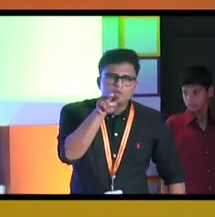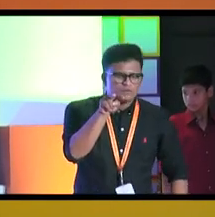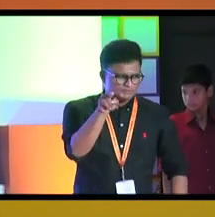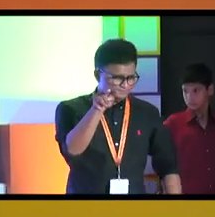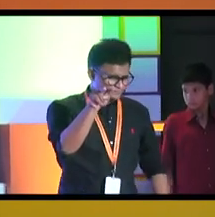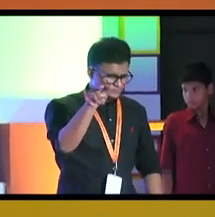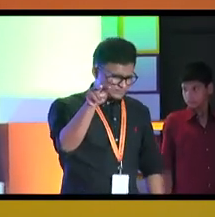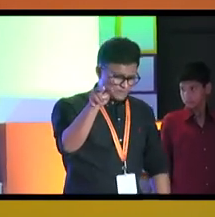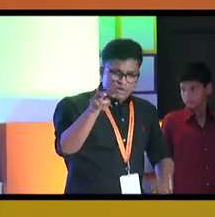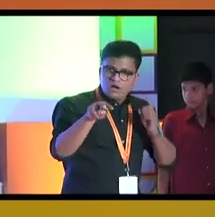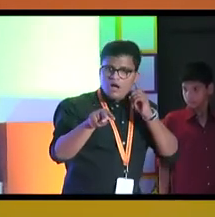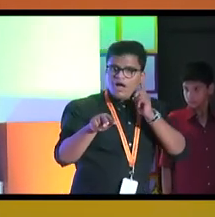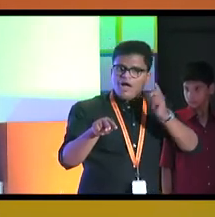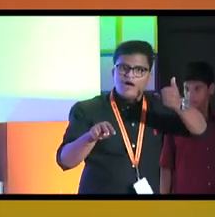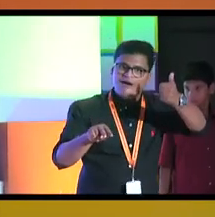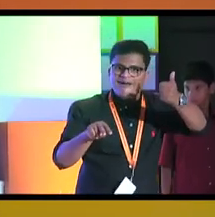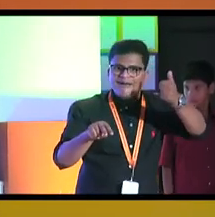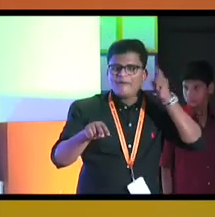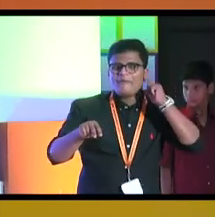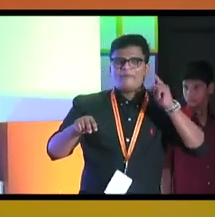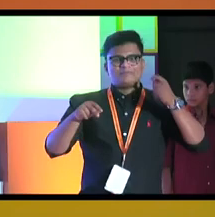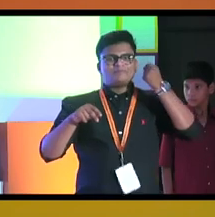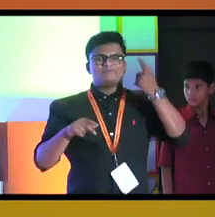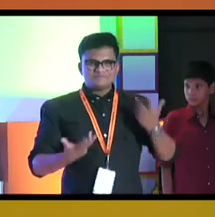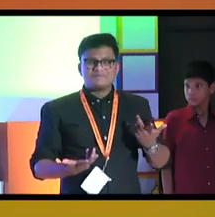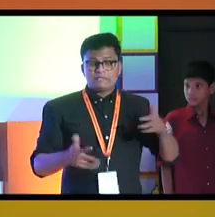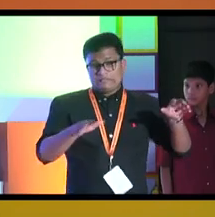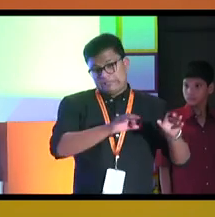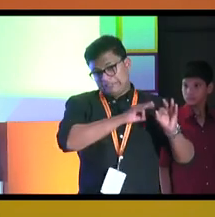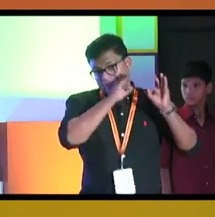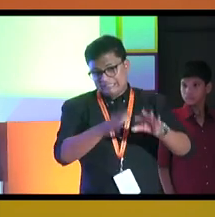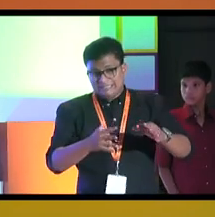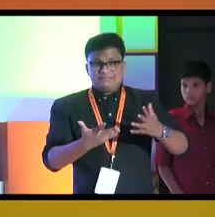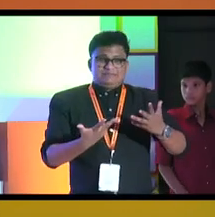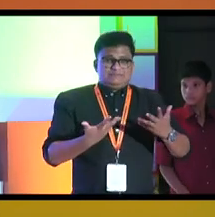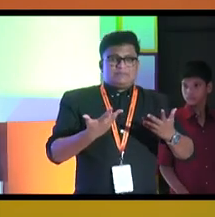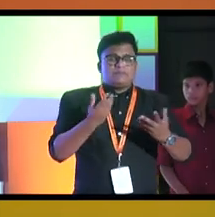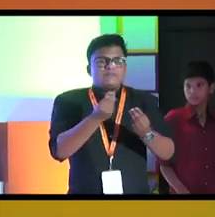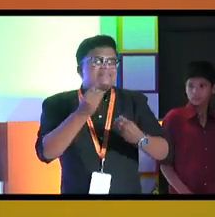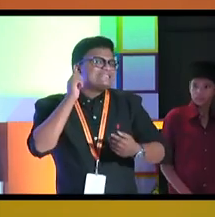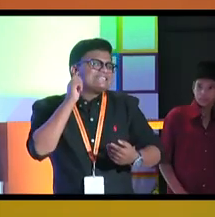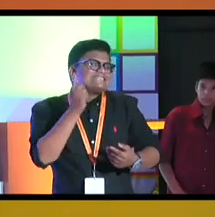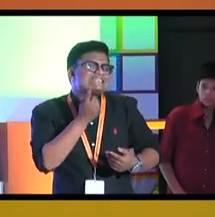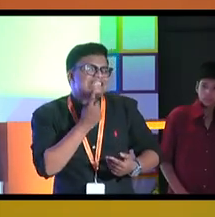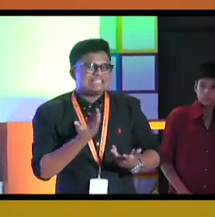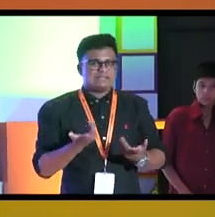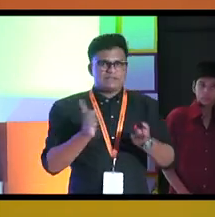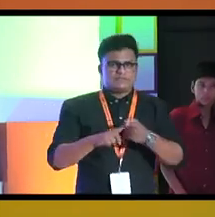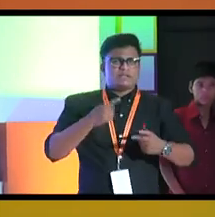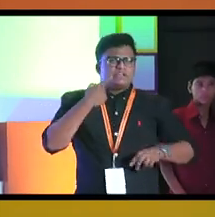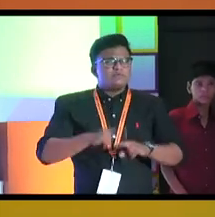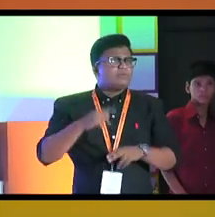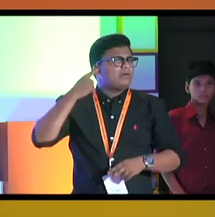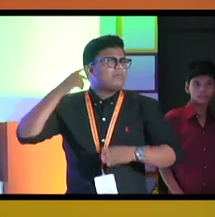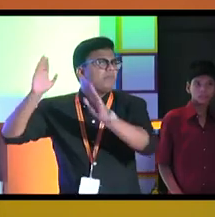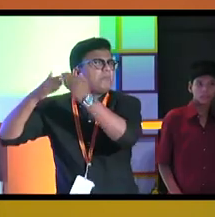और सूंघने की क्षमता बहुत ज़्यादा है और याददाश्त बहुत अच्छी है. उसी तरह हमने बात की अपने डेफ एंड म्यूट बच्चों से कि अगर प्रकृति ने तुम्हें सुनने और